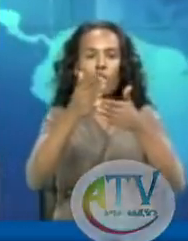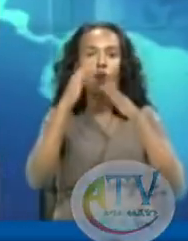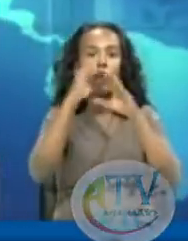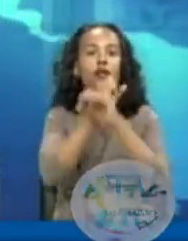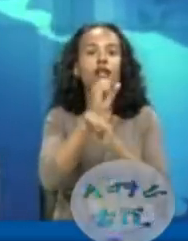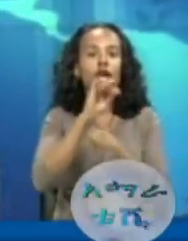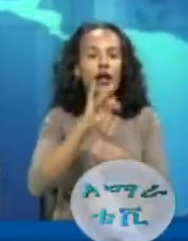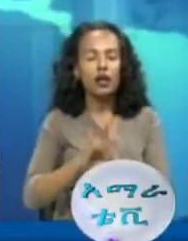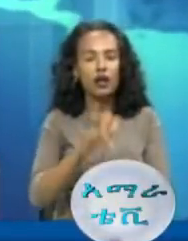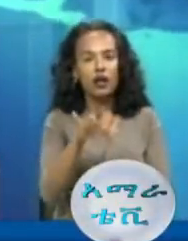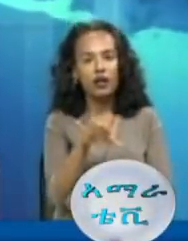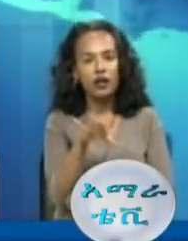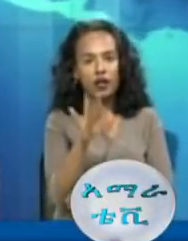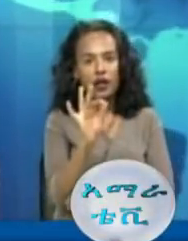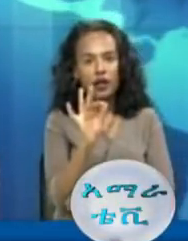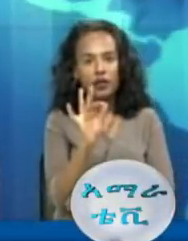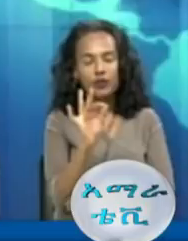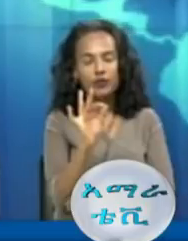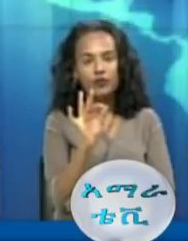በመጠናቀቅ ላይ ይገኛል።